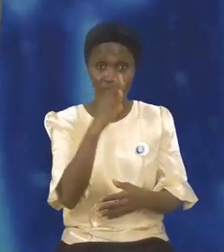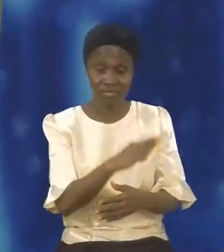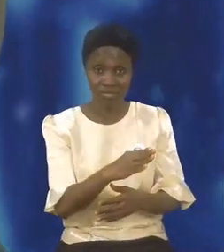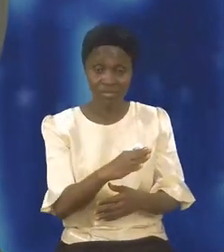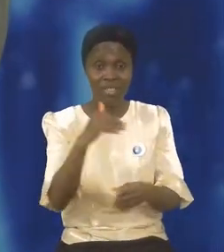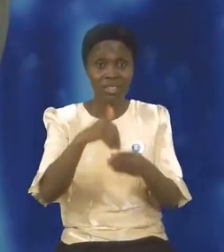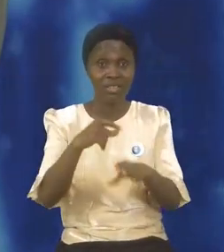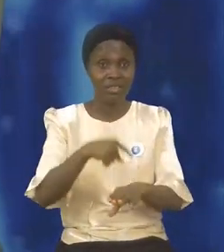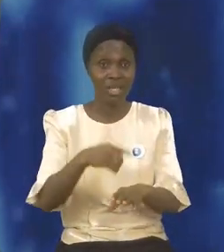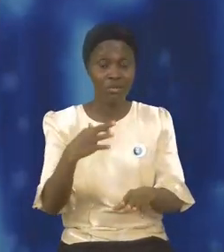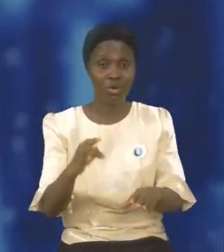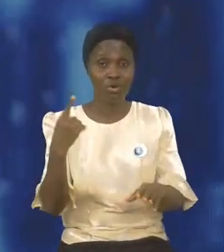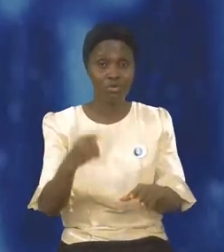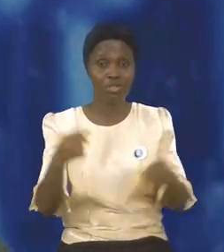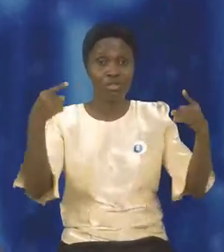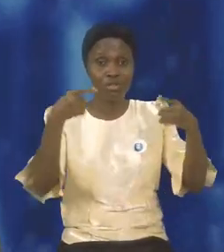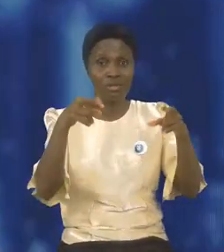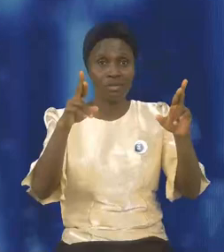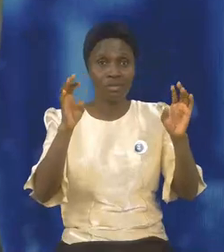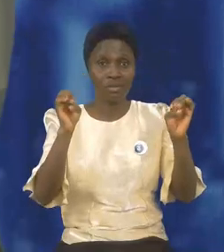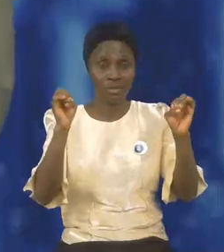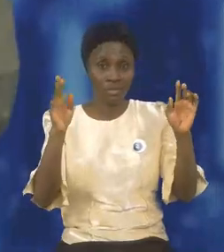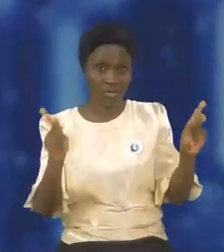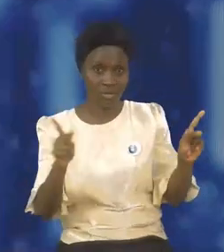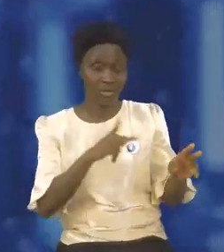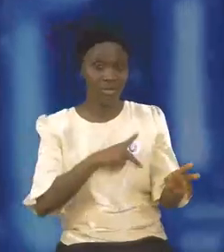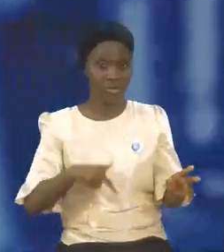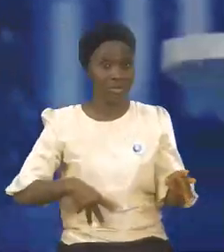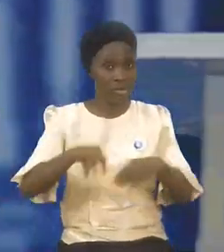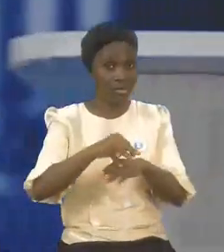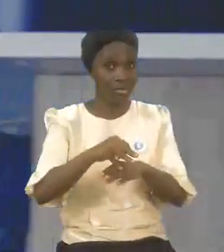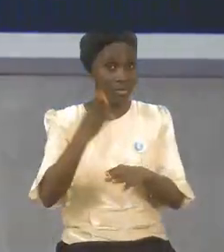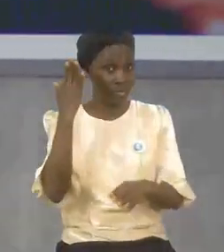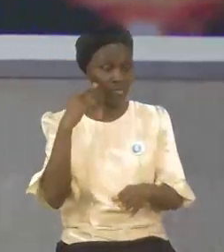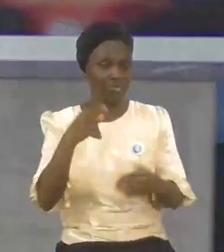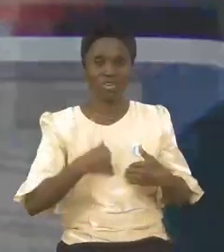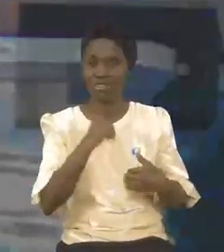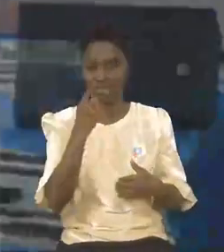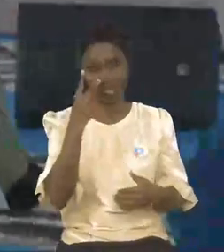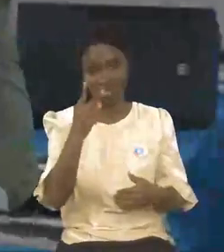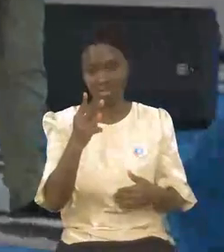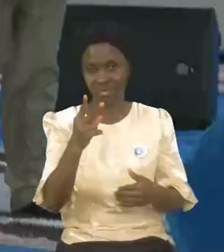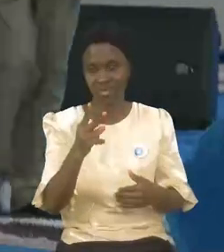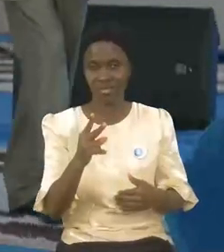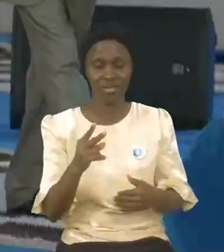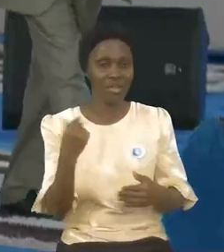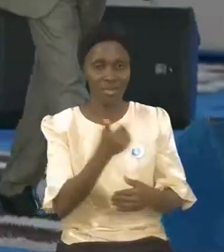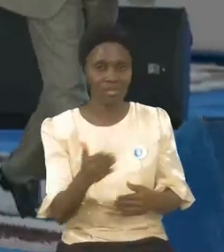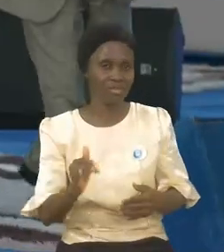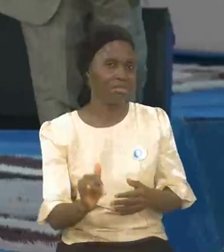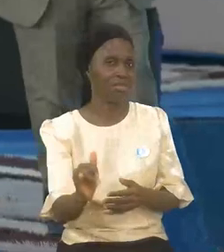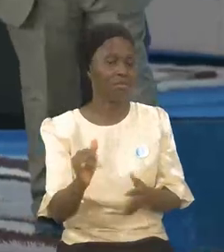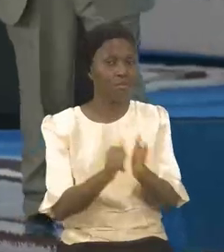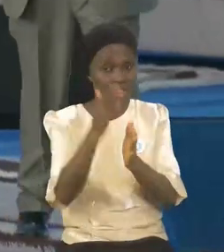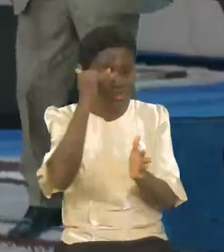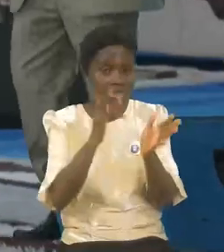dans sa profondeur, le paroxysme du mal au temps de l'Empire grec, vous n'avez rien